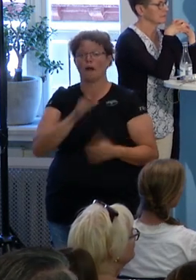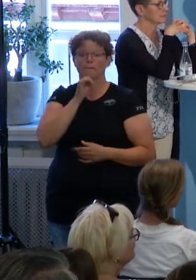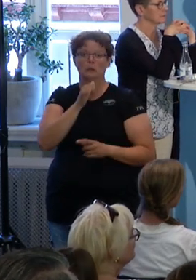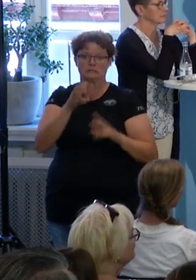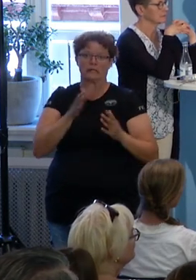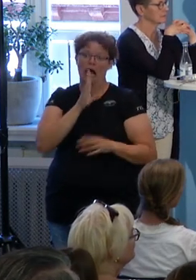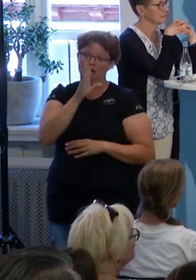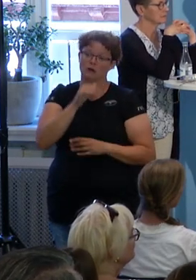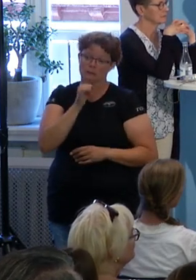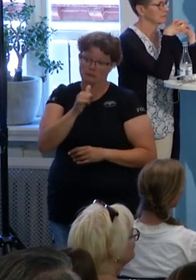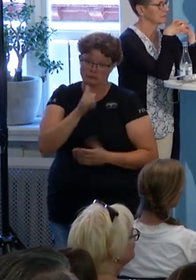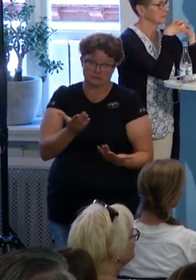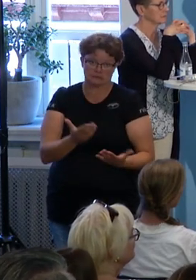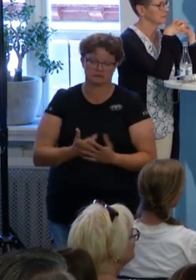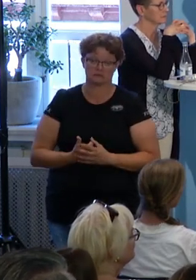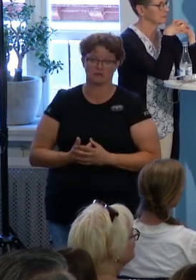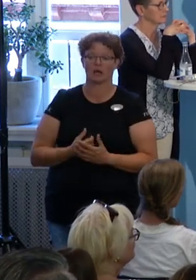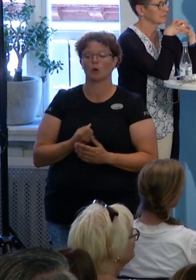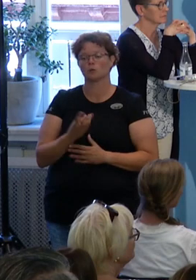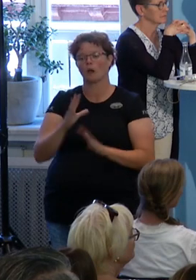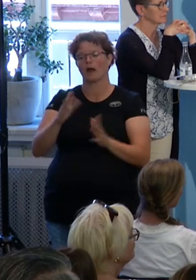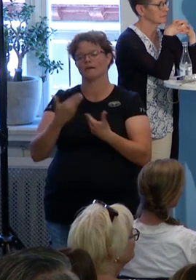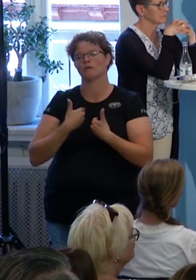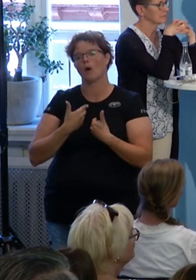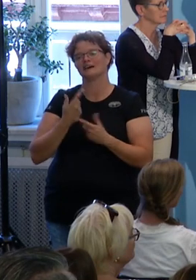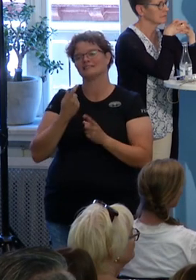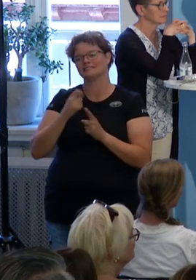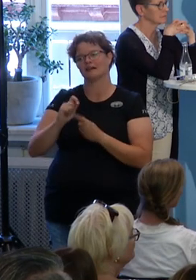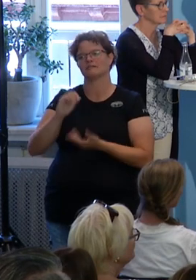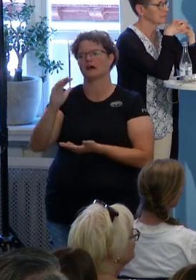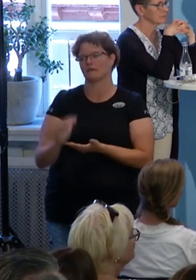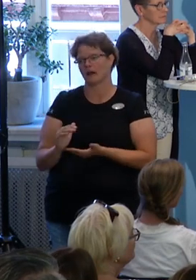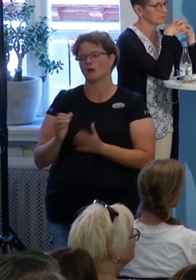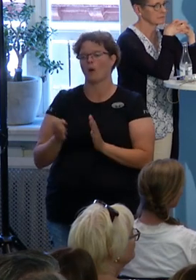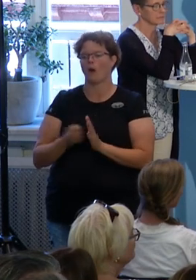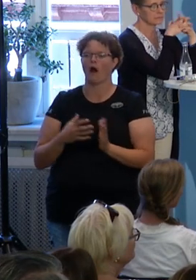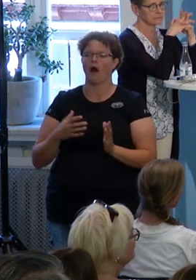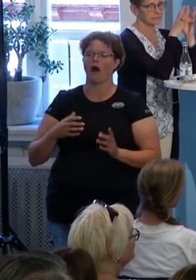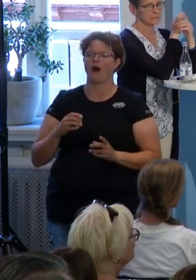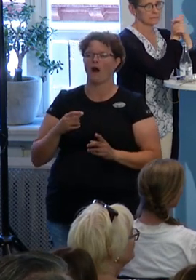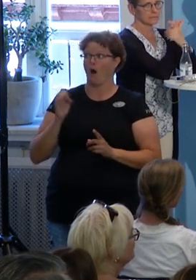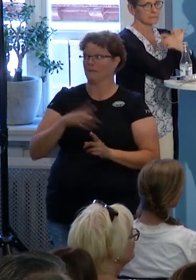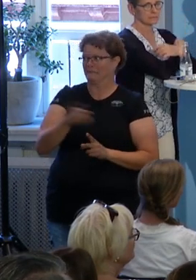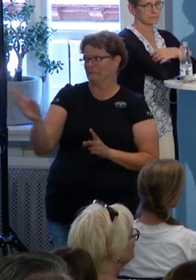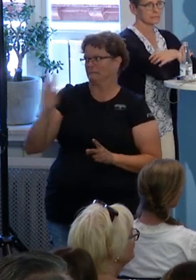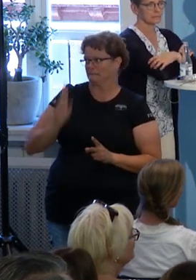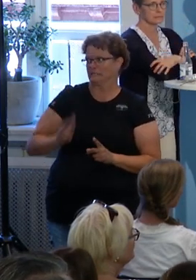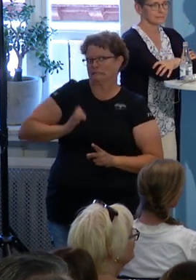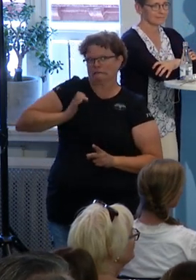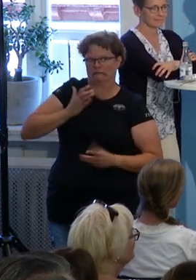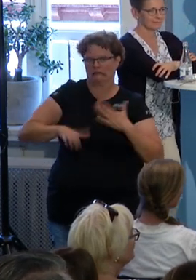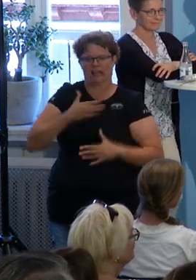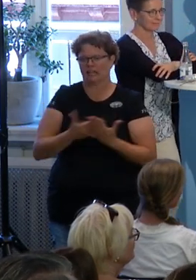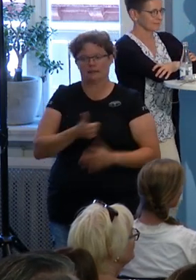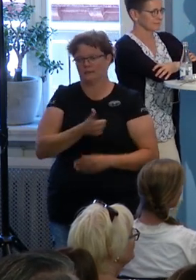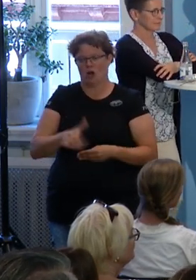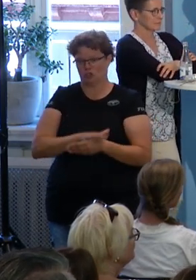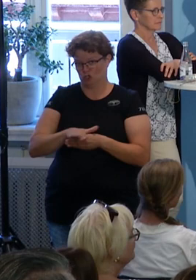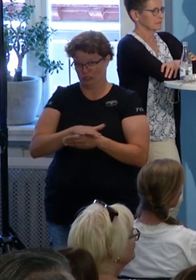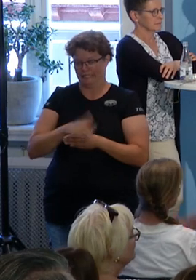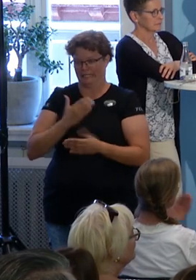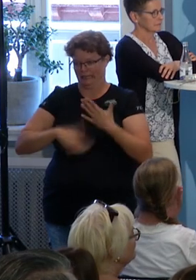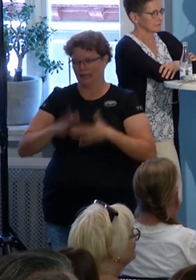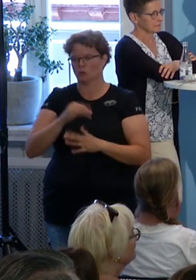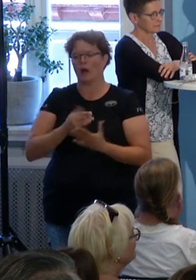Och en hel del av de här, de får så kallade straffrabatter. För den som är väldigt intresserad av detta, inte bara ytligt, så